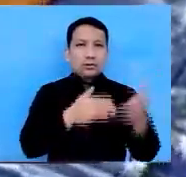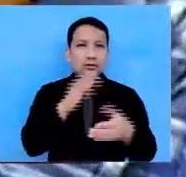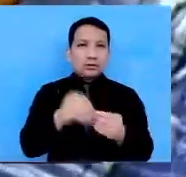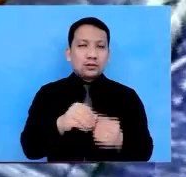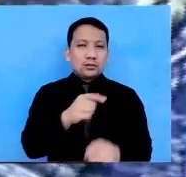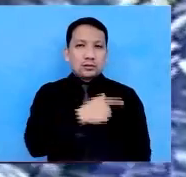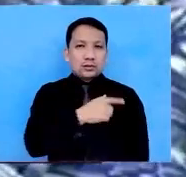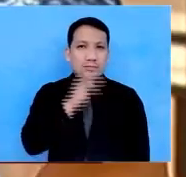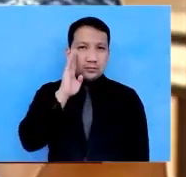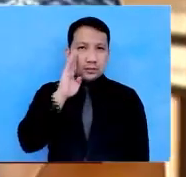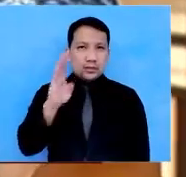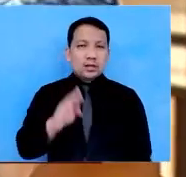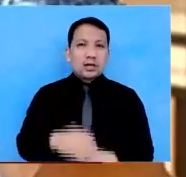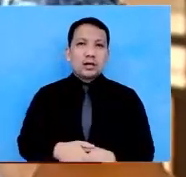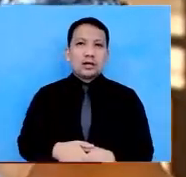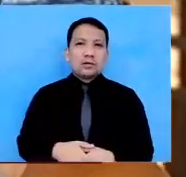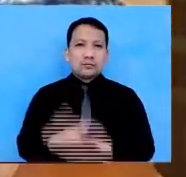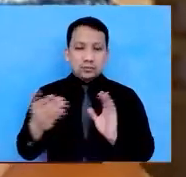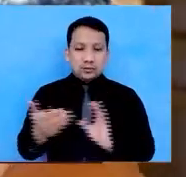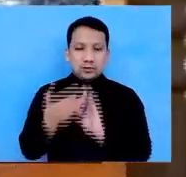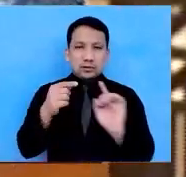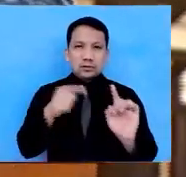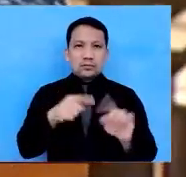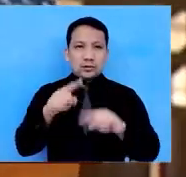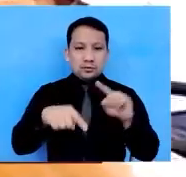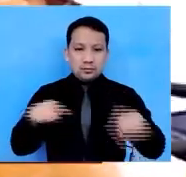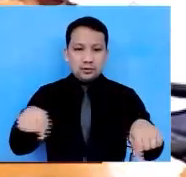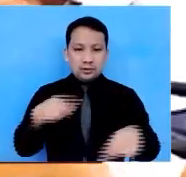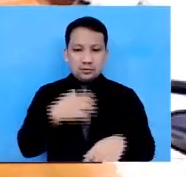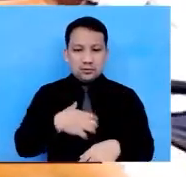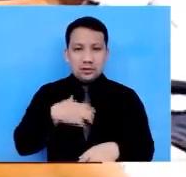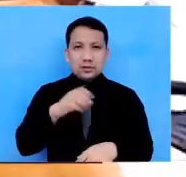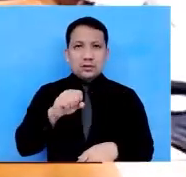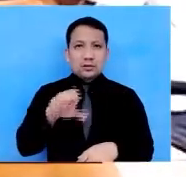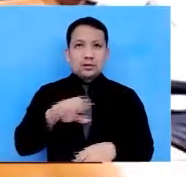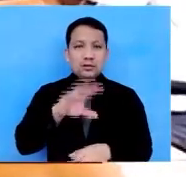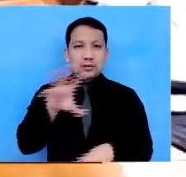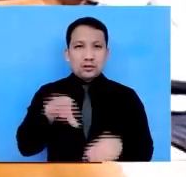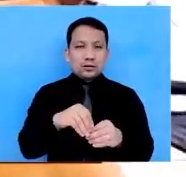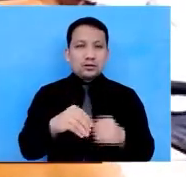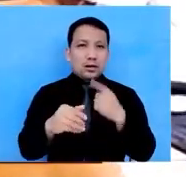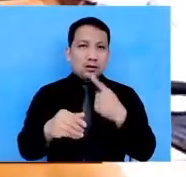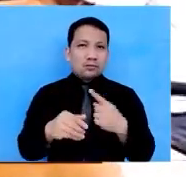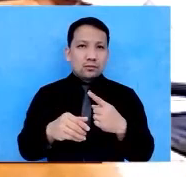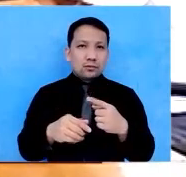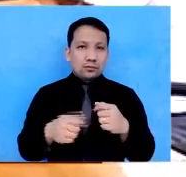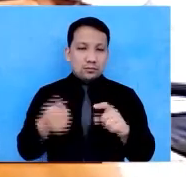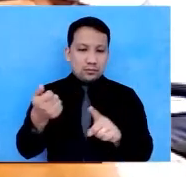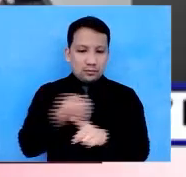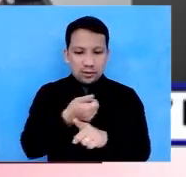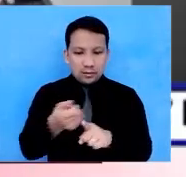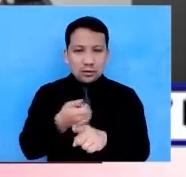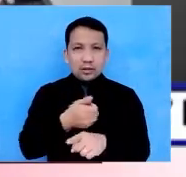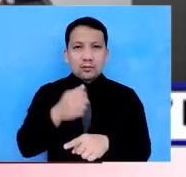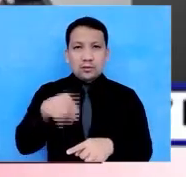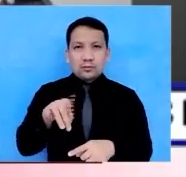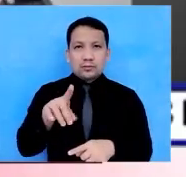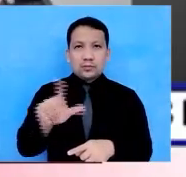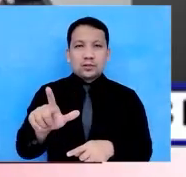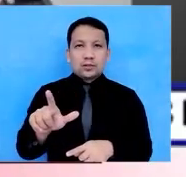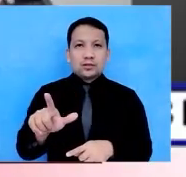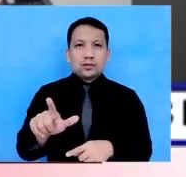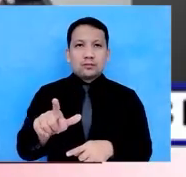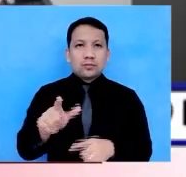Bantag. Nahaharap si Bantag sa iba't ibang reklamo gaya ng di umano'y pag-torture sa mga PDL sa Bilibid at ang